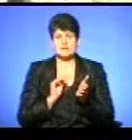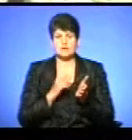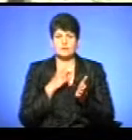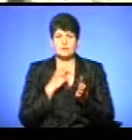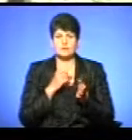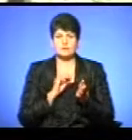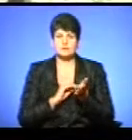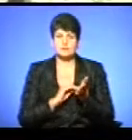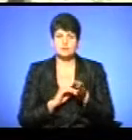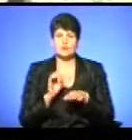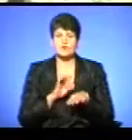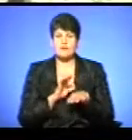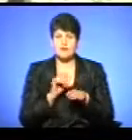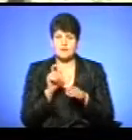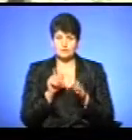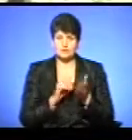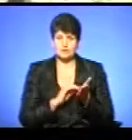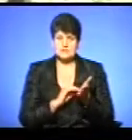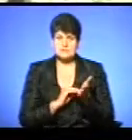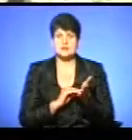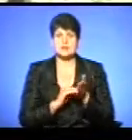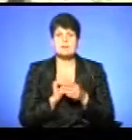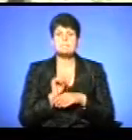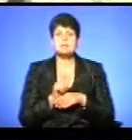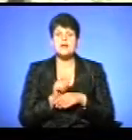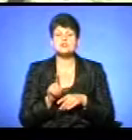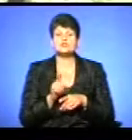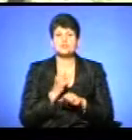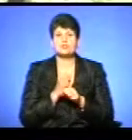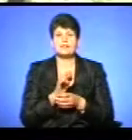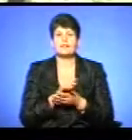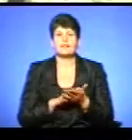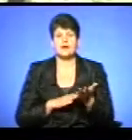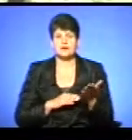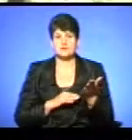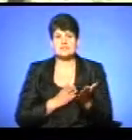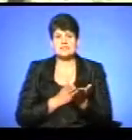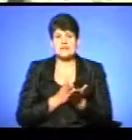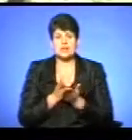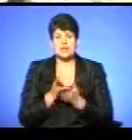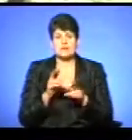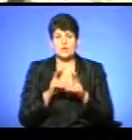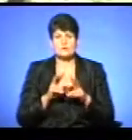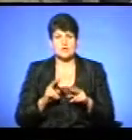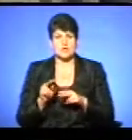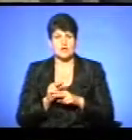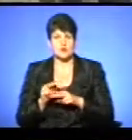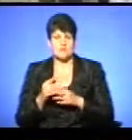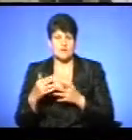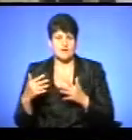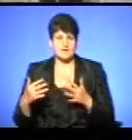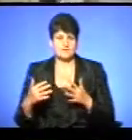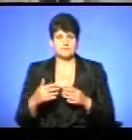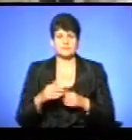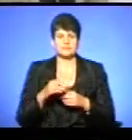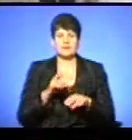діагноз, ну і відповідно призначення, що робити далі з ним. Скеровуємо на обстеження, на лікування. Лікар